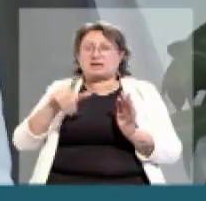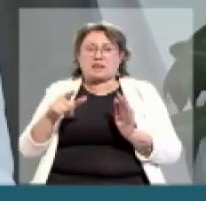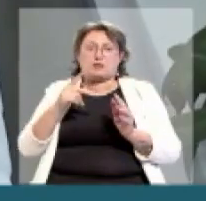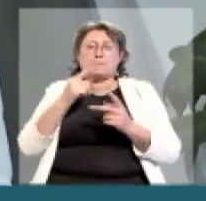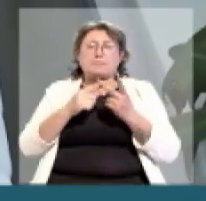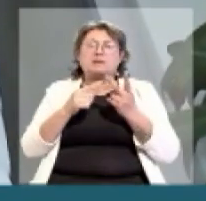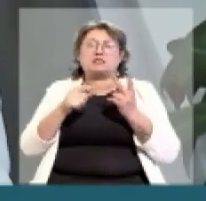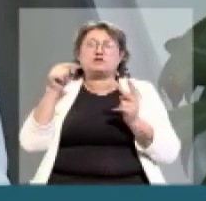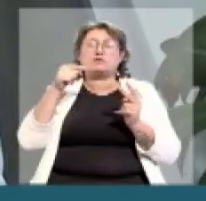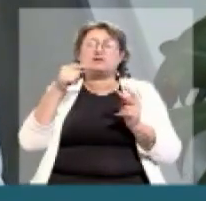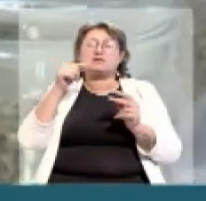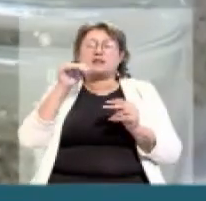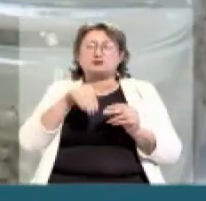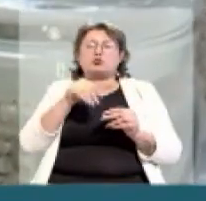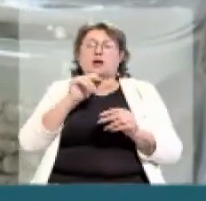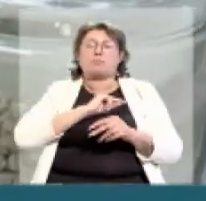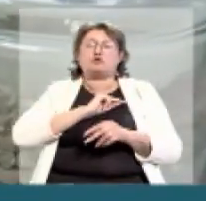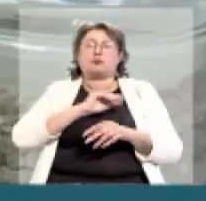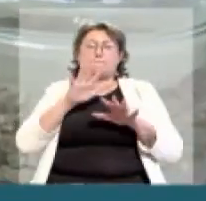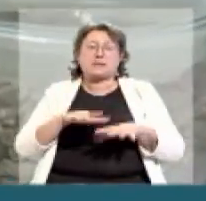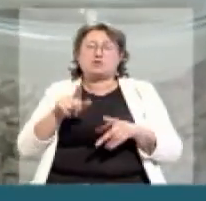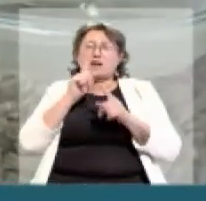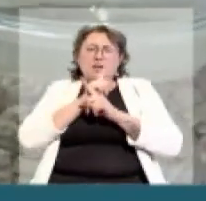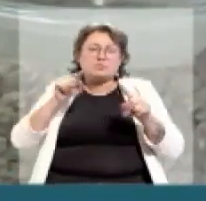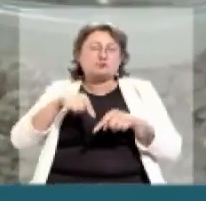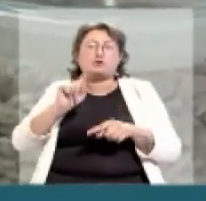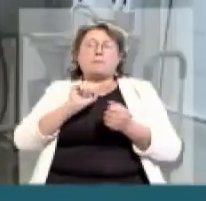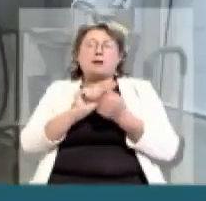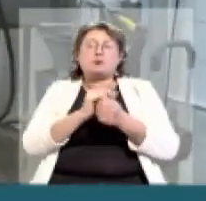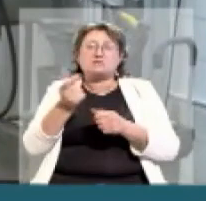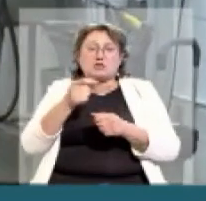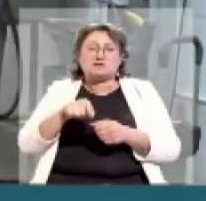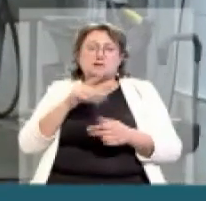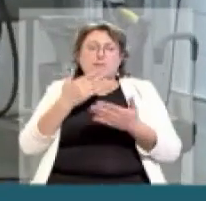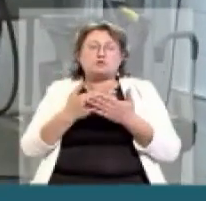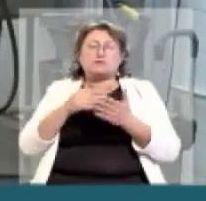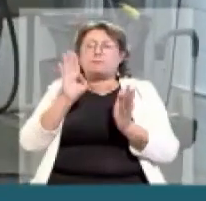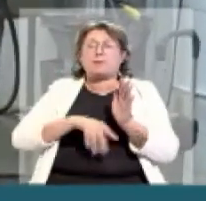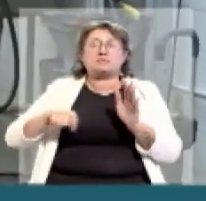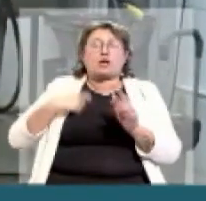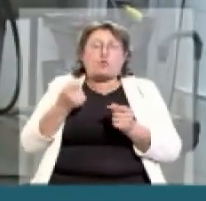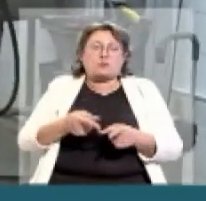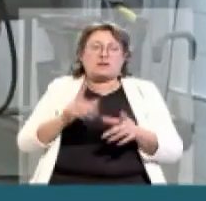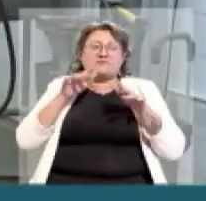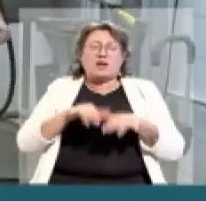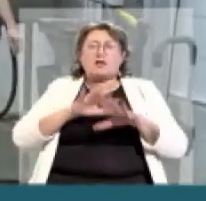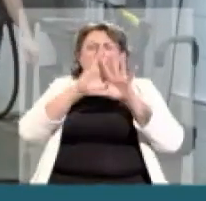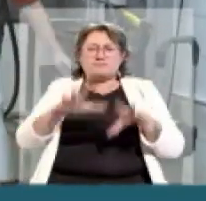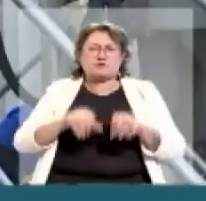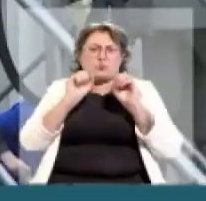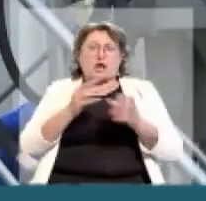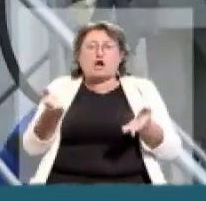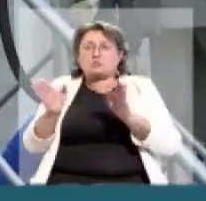создано 1500 рабочих мест. Уникальность холдинга в том, что процесс переработки зерна здесь практически безотходный. В дело идет все.